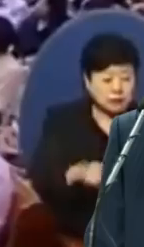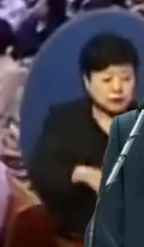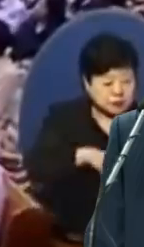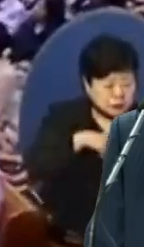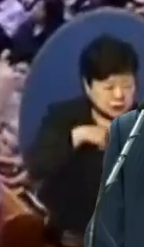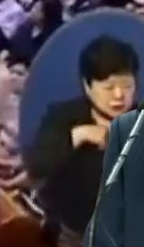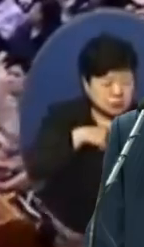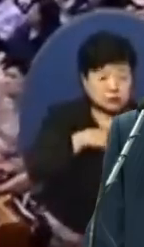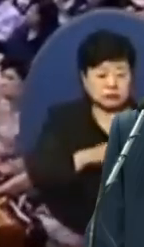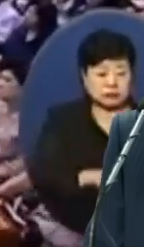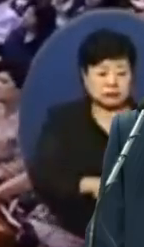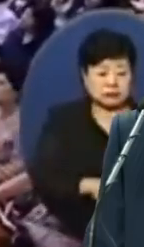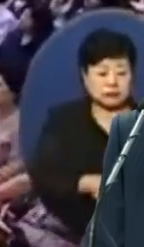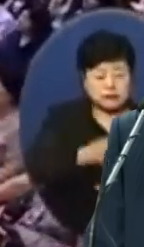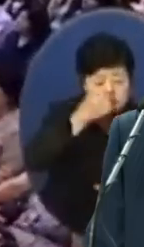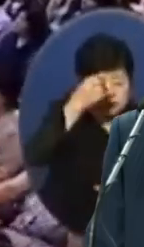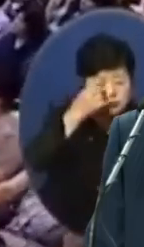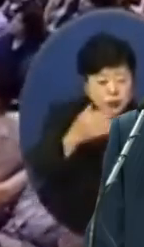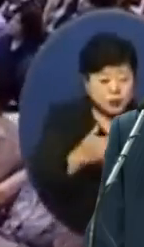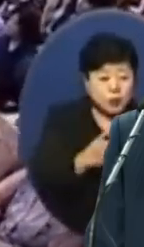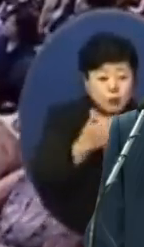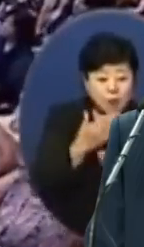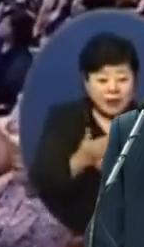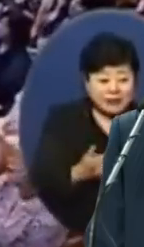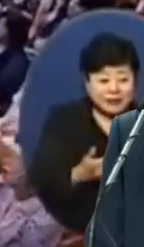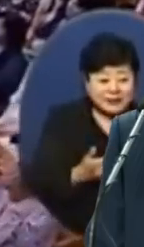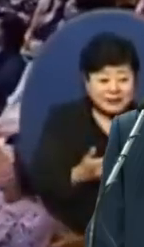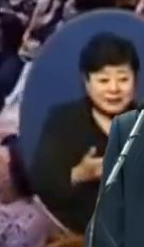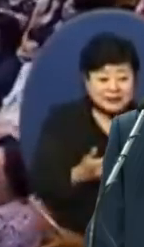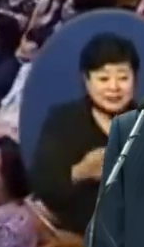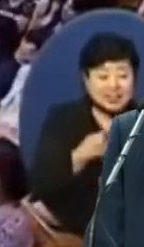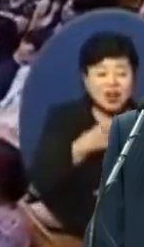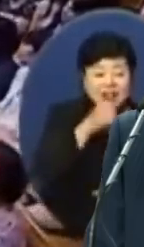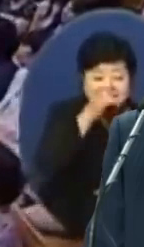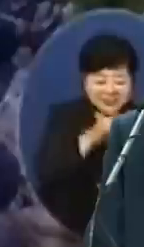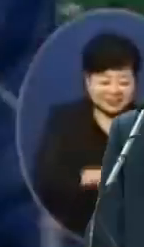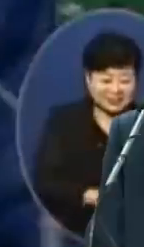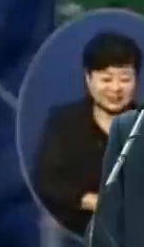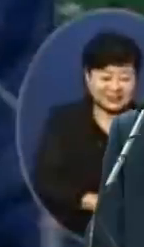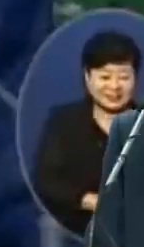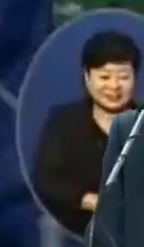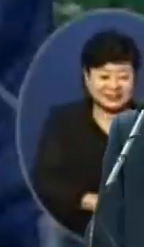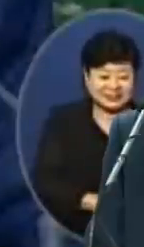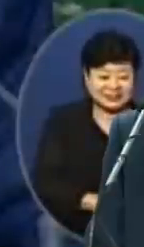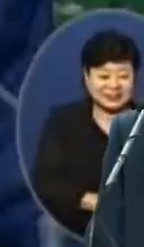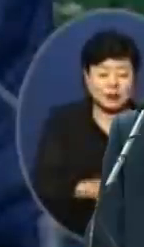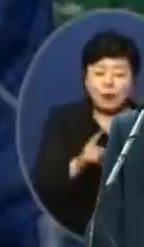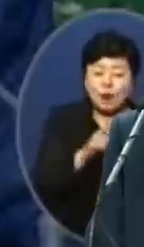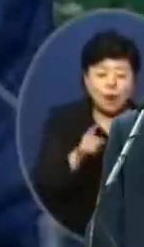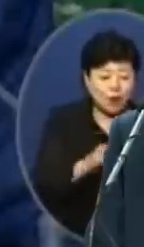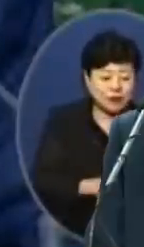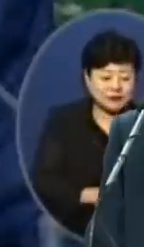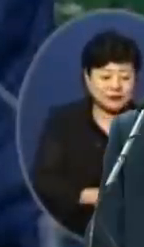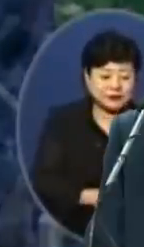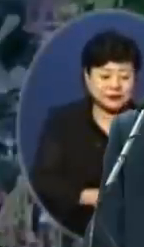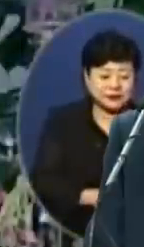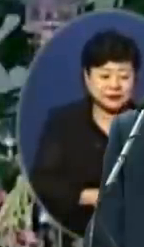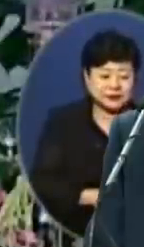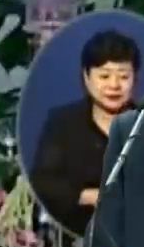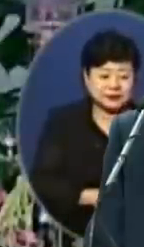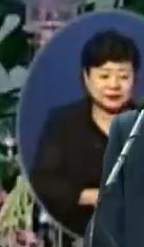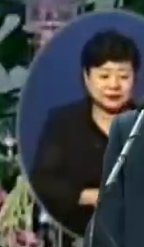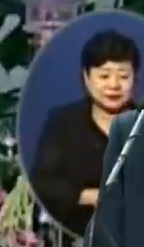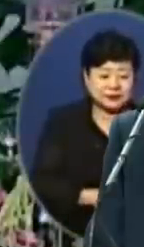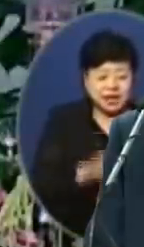진실로 꿈의 도움을 받은 적이 있습니다. 그것은 뭐냐면